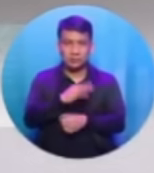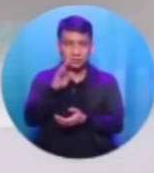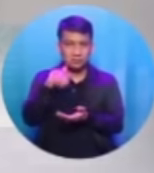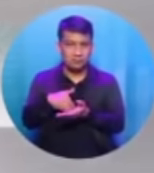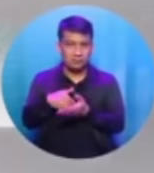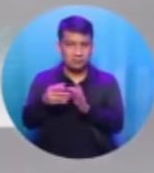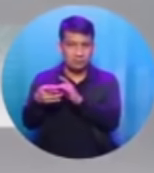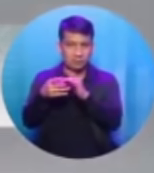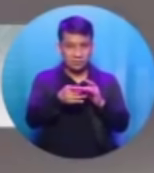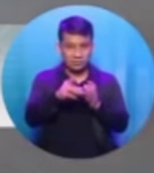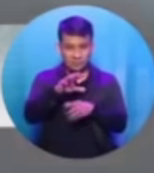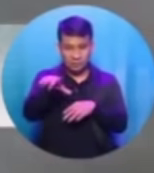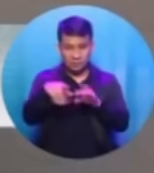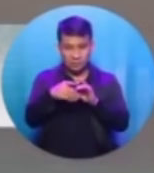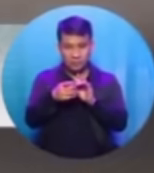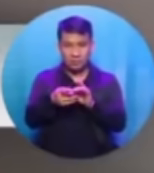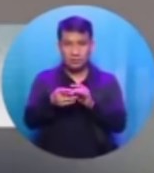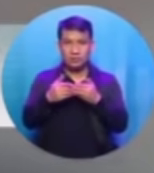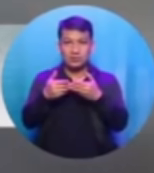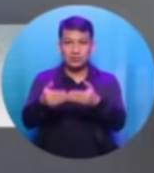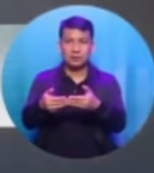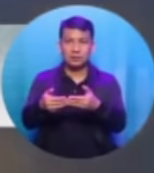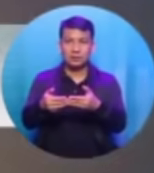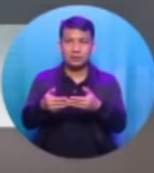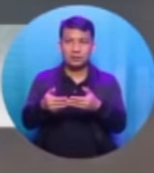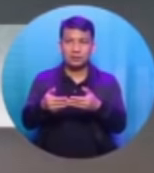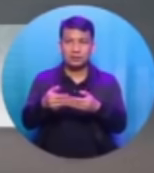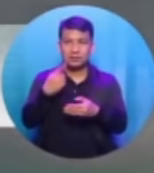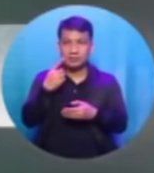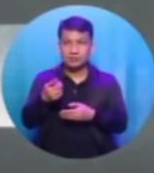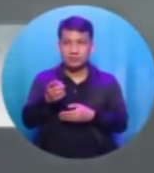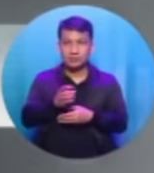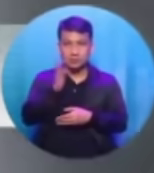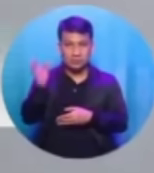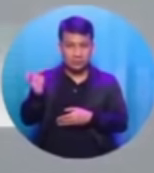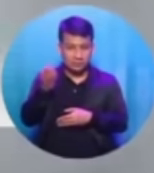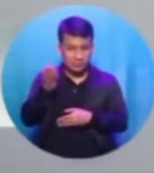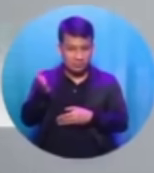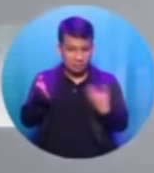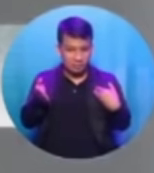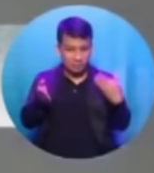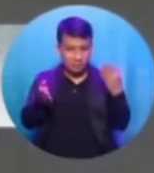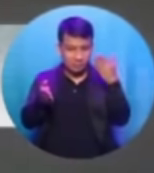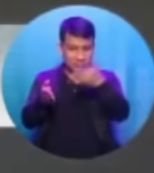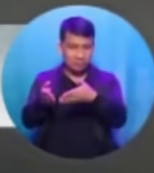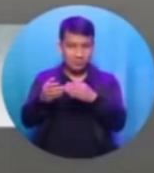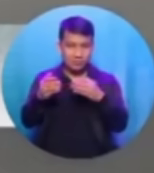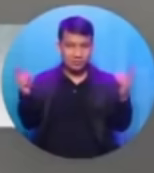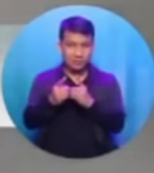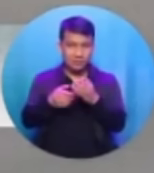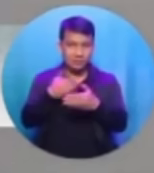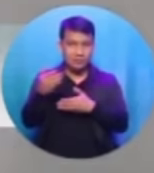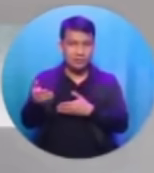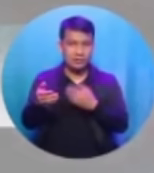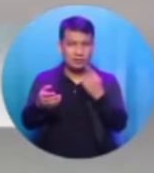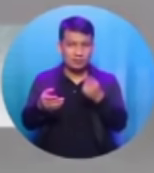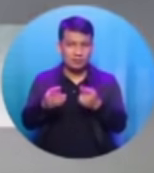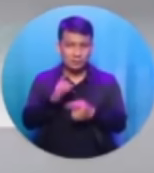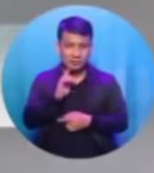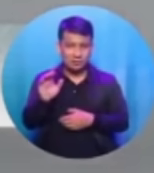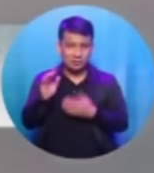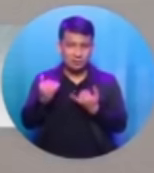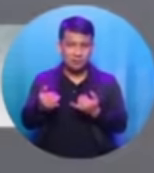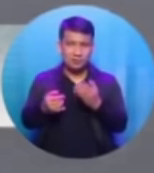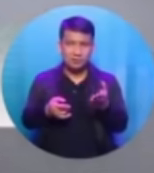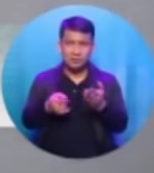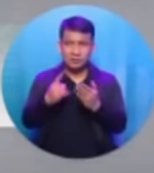namin, joint inspection na. Tapos sasabayan na namin yung bumbero kasi papunta doon, narinig ko eh. So doon na namin tatagpuin sila. What I can promise you right